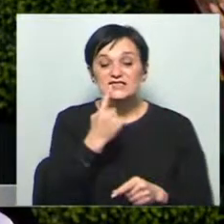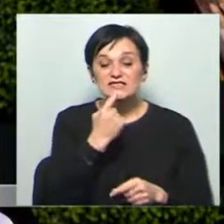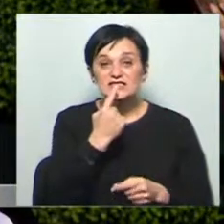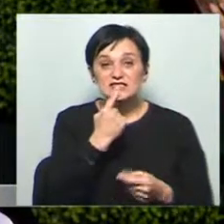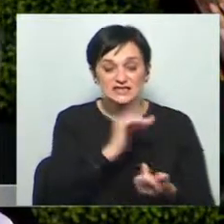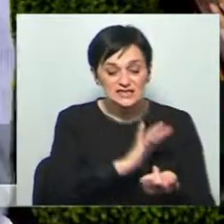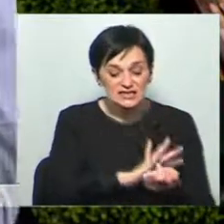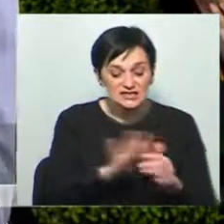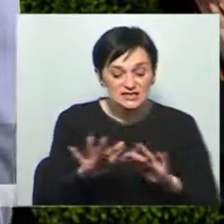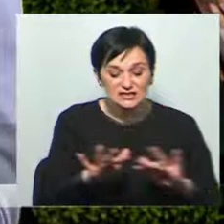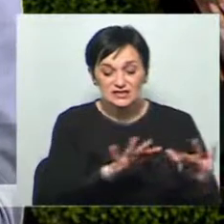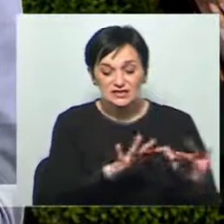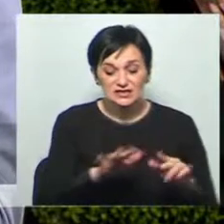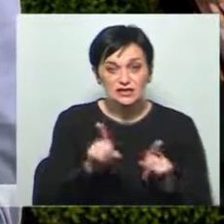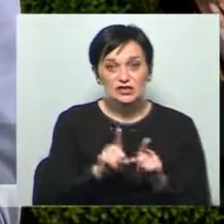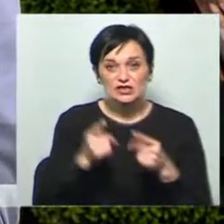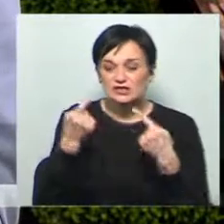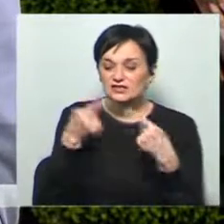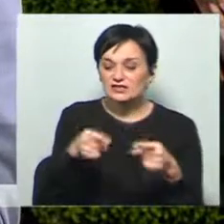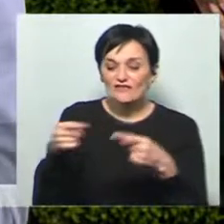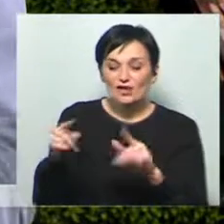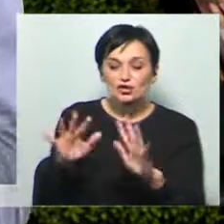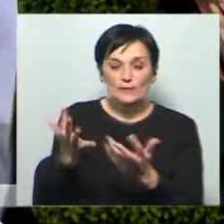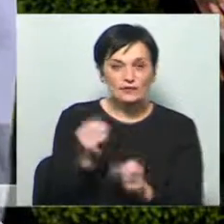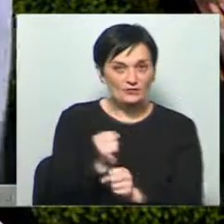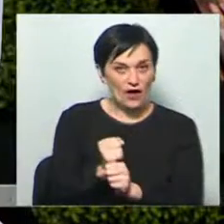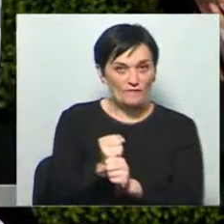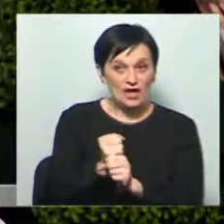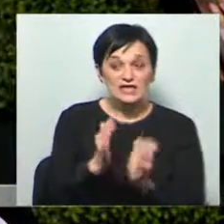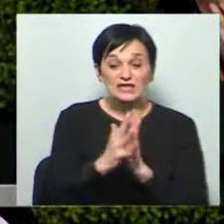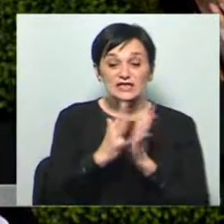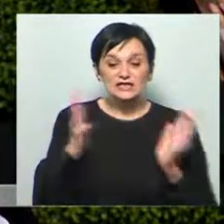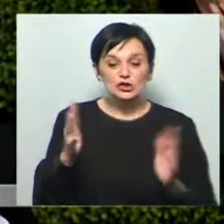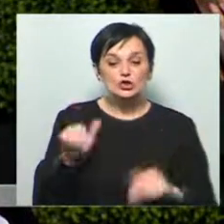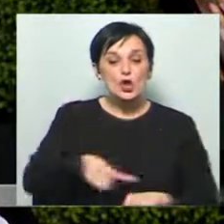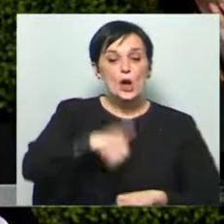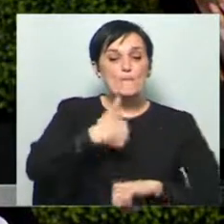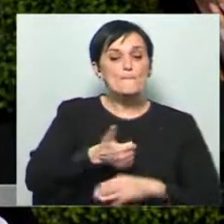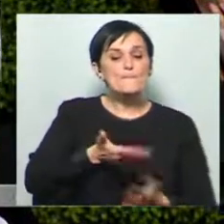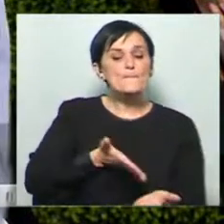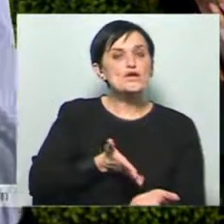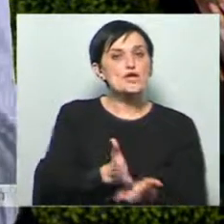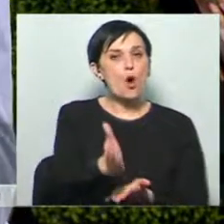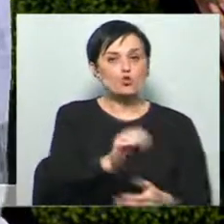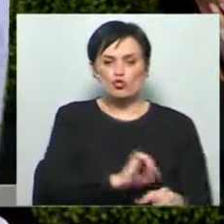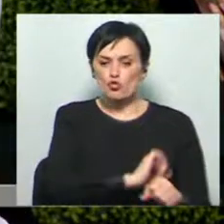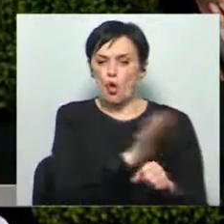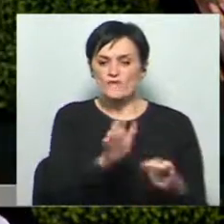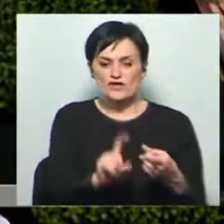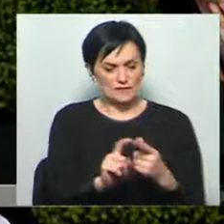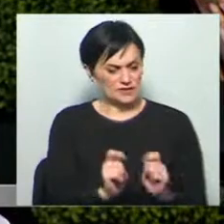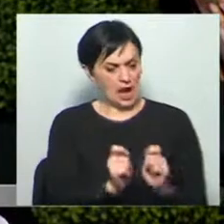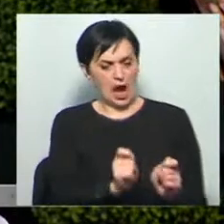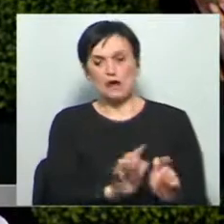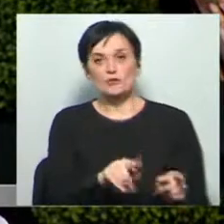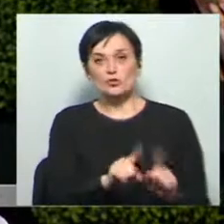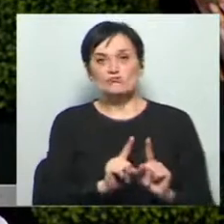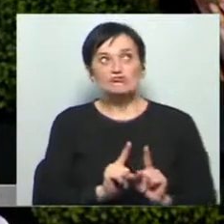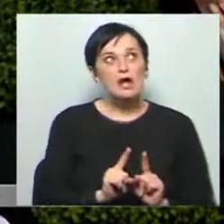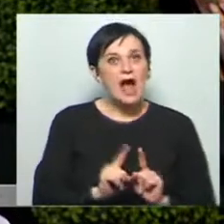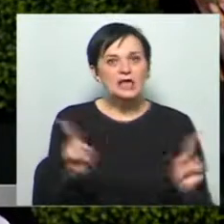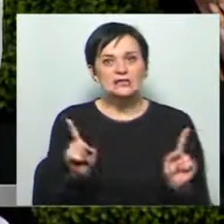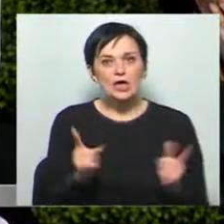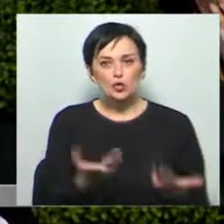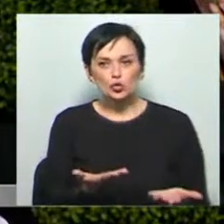გამათხელებელი საშუალებები, როგორც სხვა შემთხვევაში ვაკეთებდით. ანუ დიდად პრიორიტეტი COVID ინფექციას არ ენიჭება და ეს არ არის რაღაც